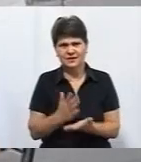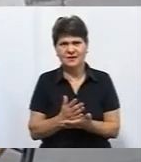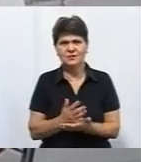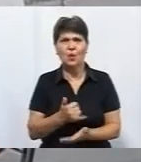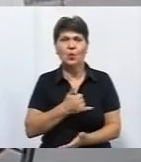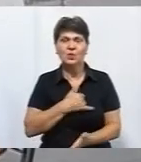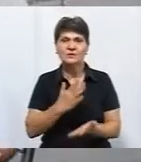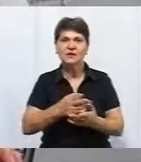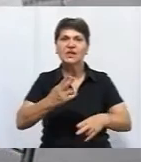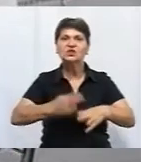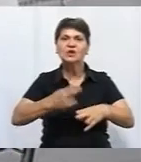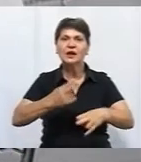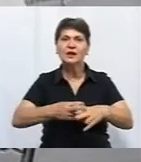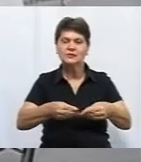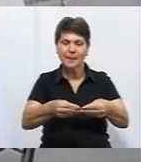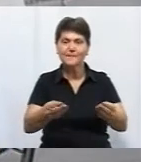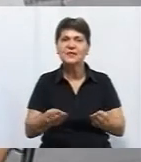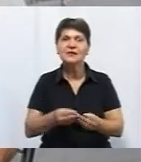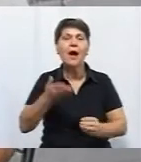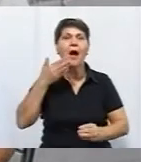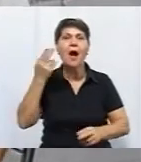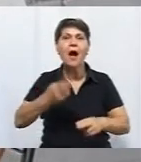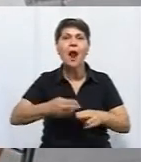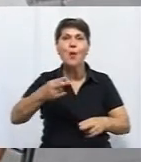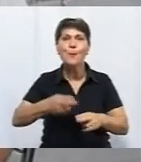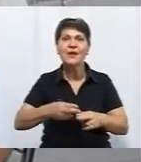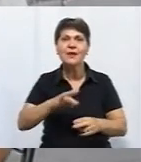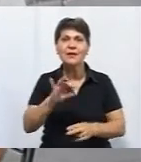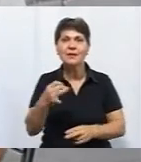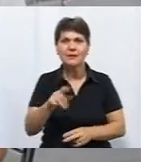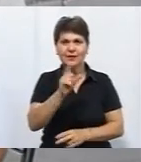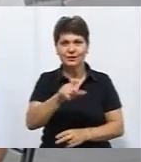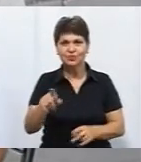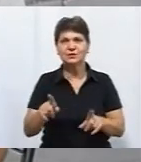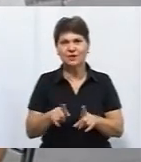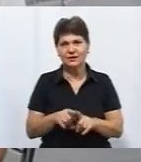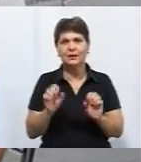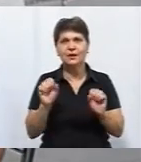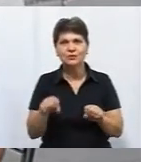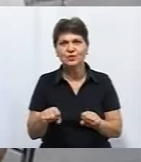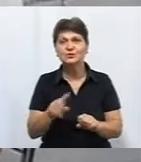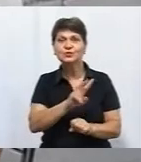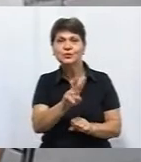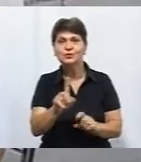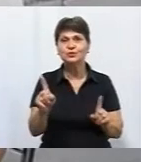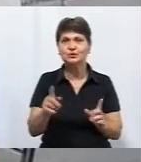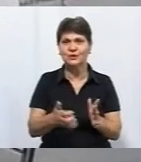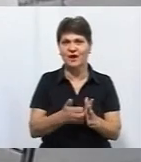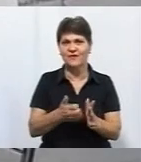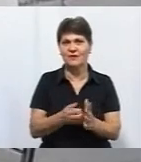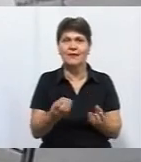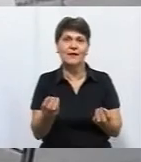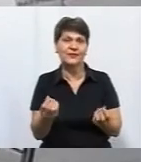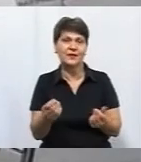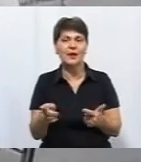йдуть железні, місочки алюмінієві. І за це у нас люди такі, що можуть, кому, може, не вистачає денег,